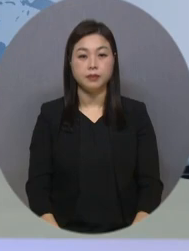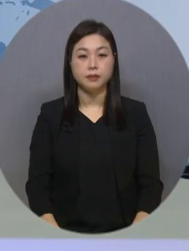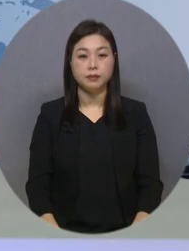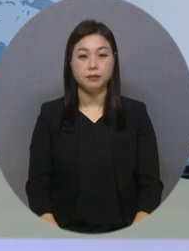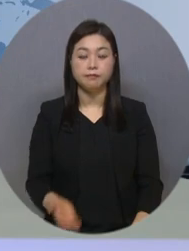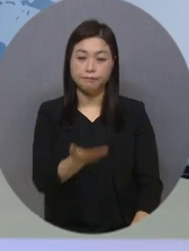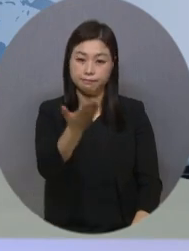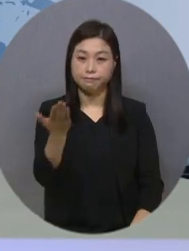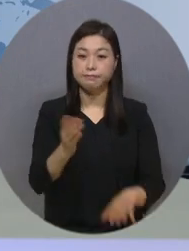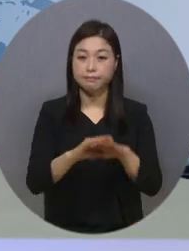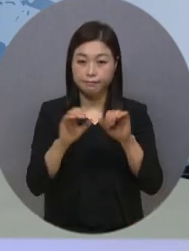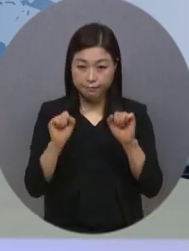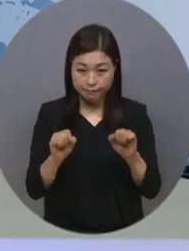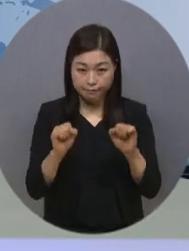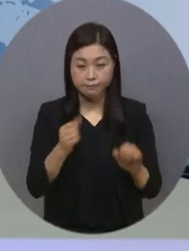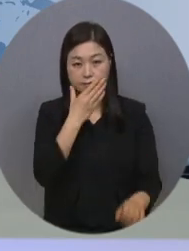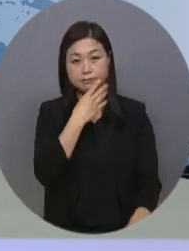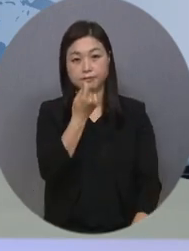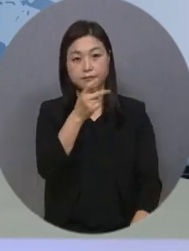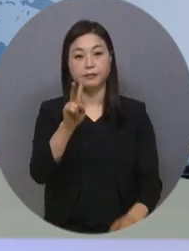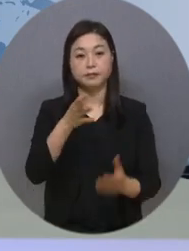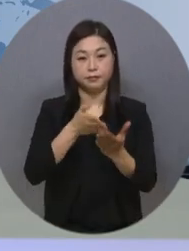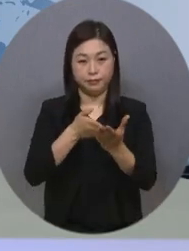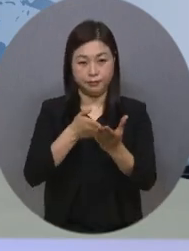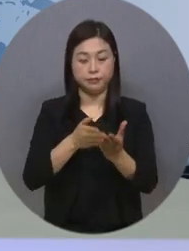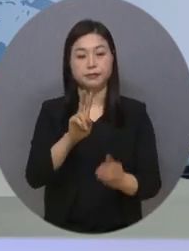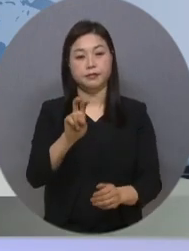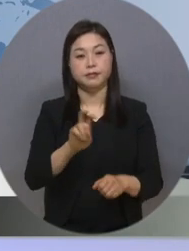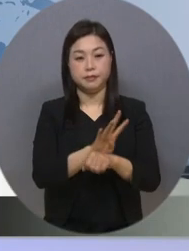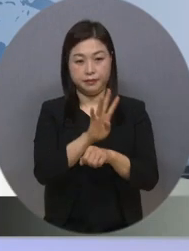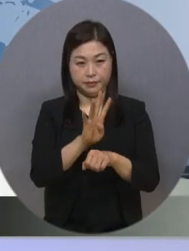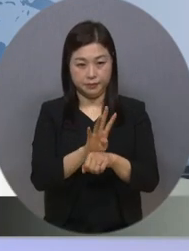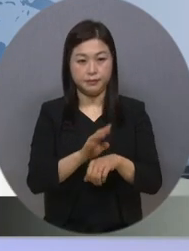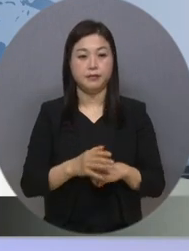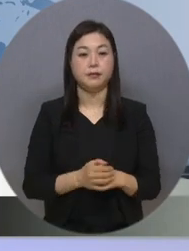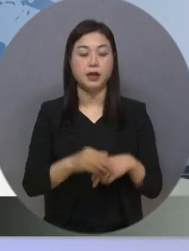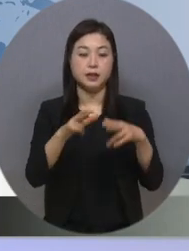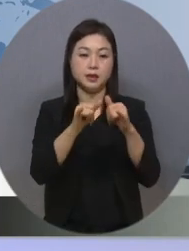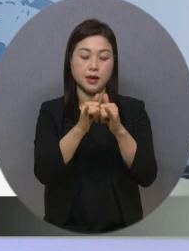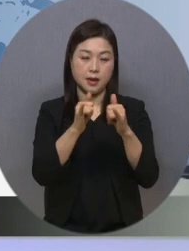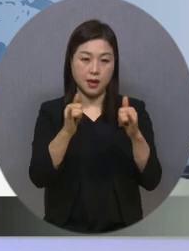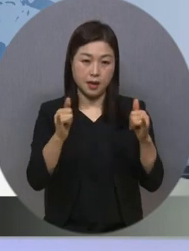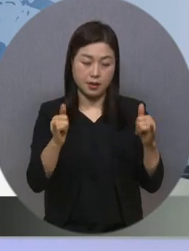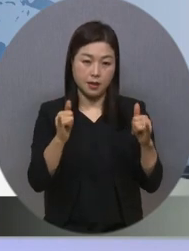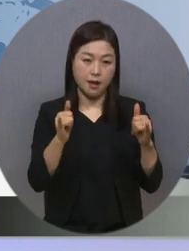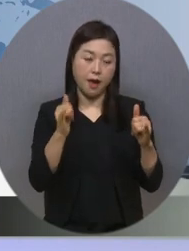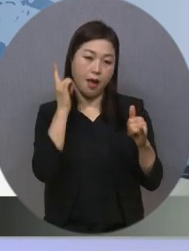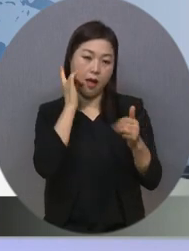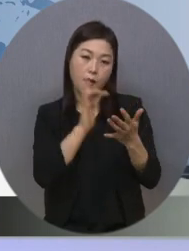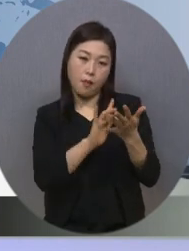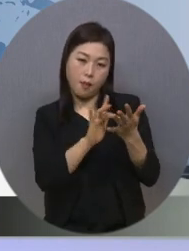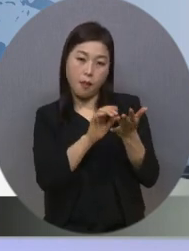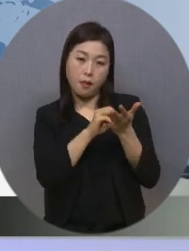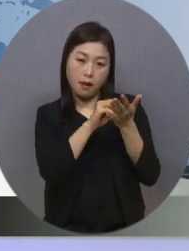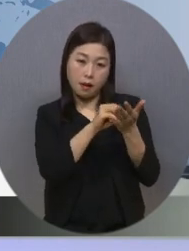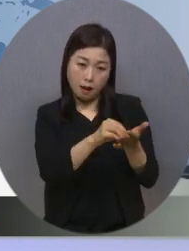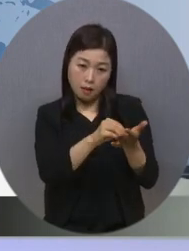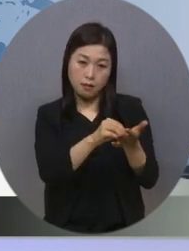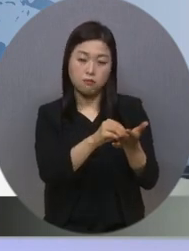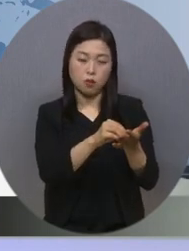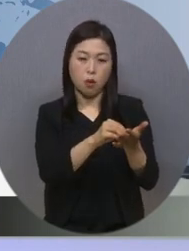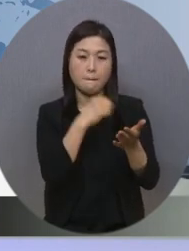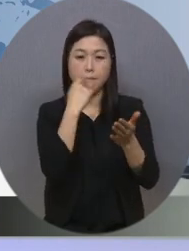시청자 여러분 안녕하십니까? 복지TV 뉴스 24입니다. 장애인의 스마트폰 가입과 개통 시 피해 방지를 위한